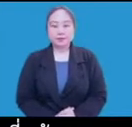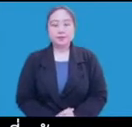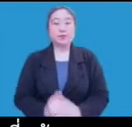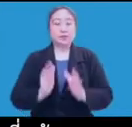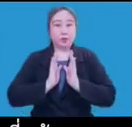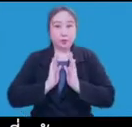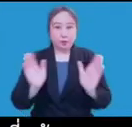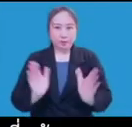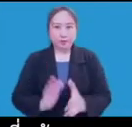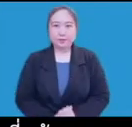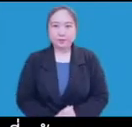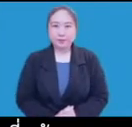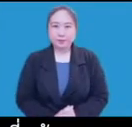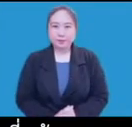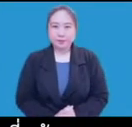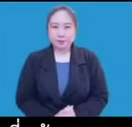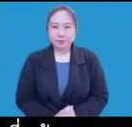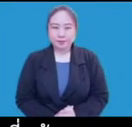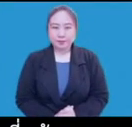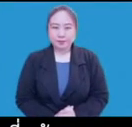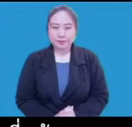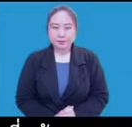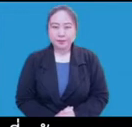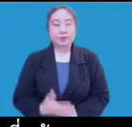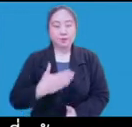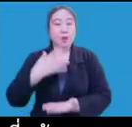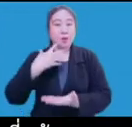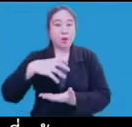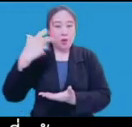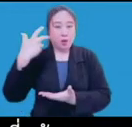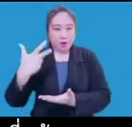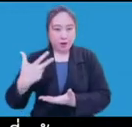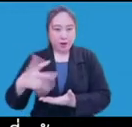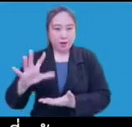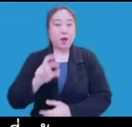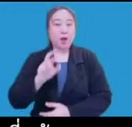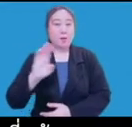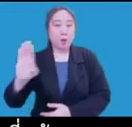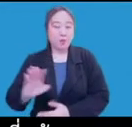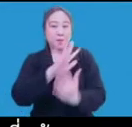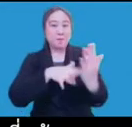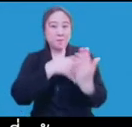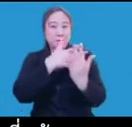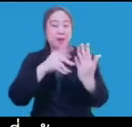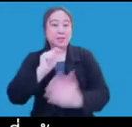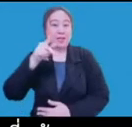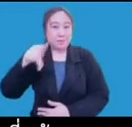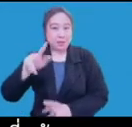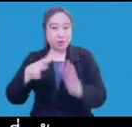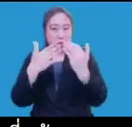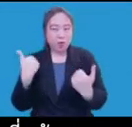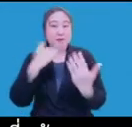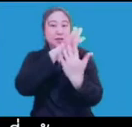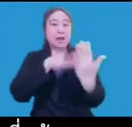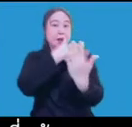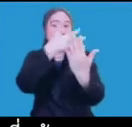ขอบคุณครับอย่างที่บอกด้วยผมได้เล่าถึงการใช้งานจริงของระบบ TP-Map ที่ล่าสุดได้มีนโยบ